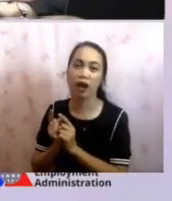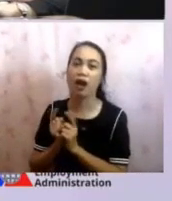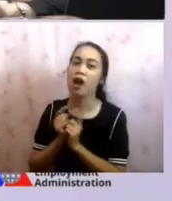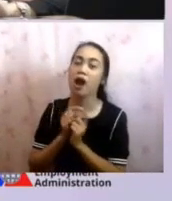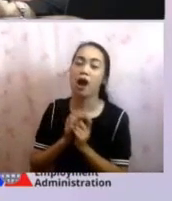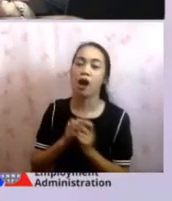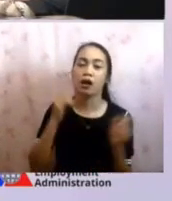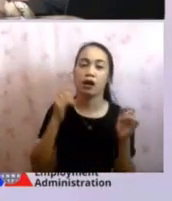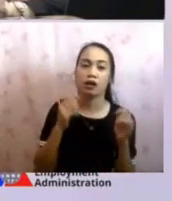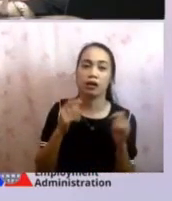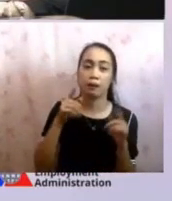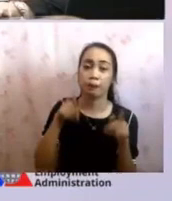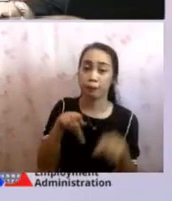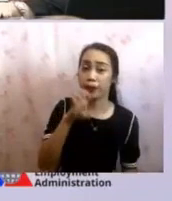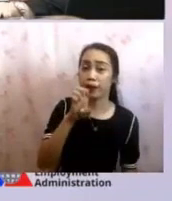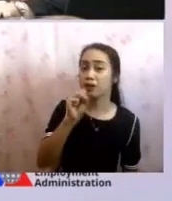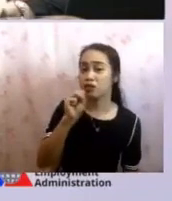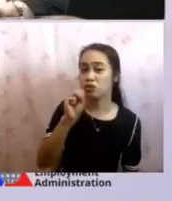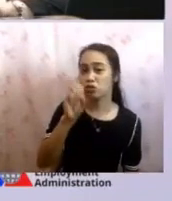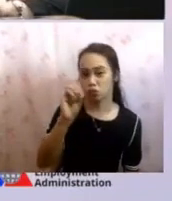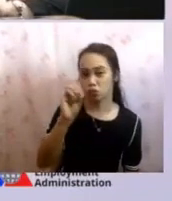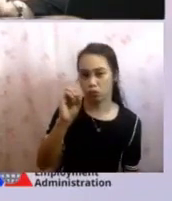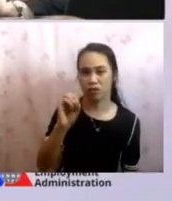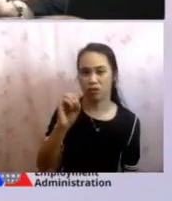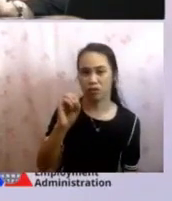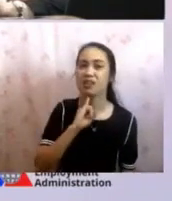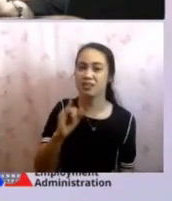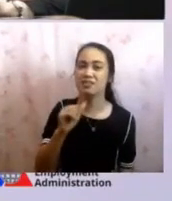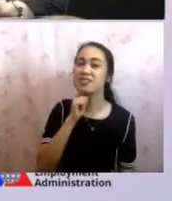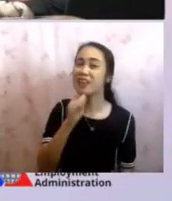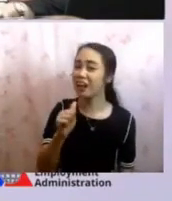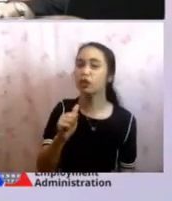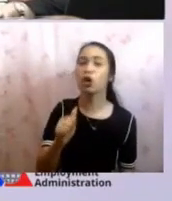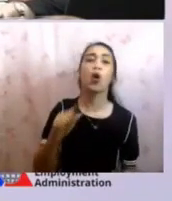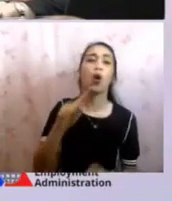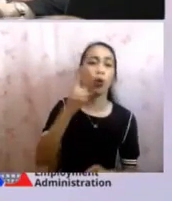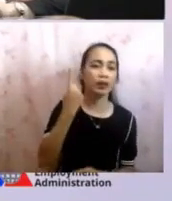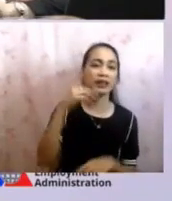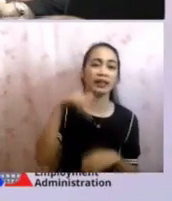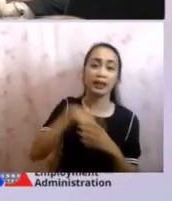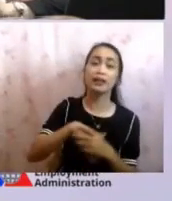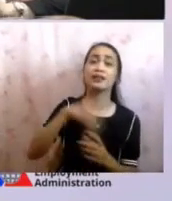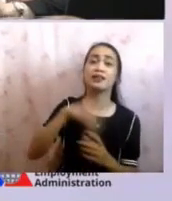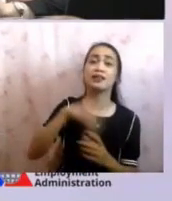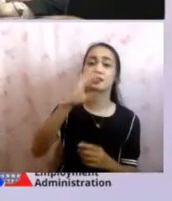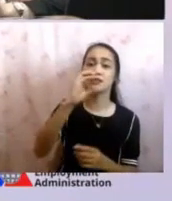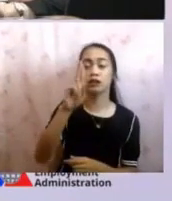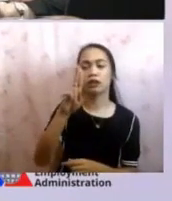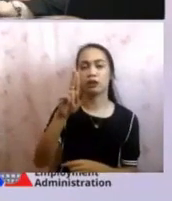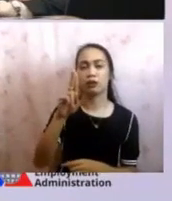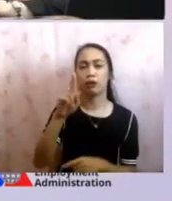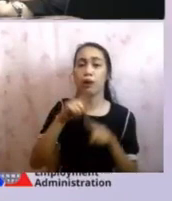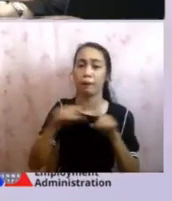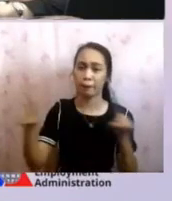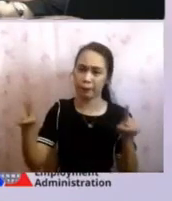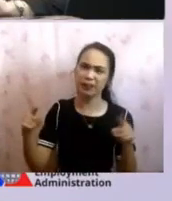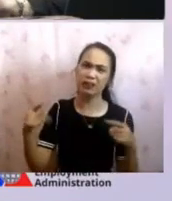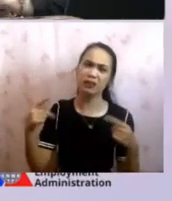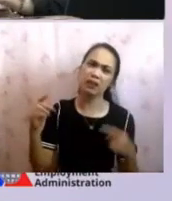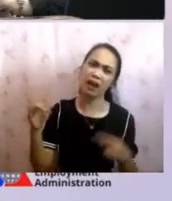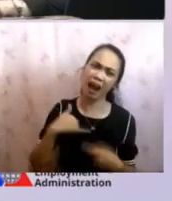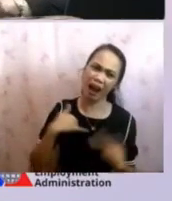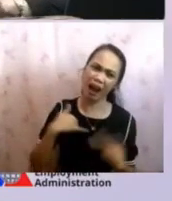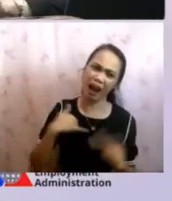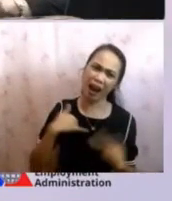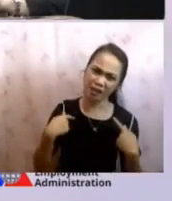inyuhang LGUs. Naay peso ang City Hall, naay peso ang Capitol, kung taga Barili ka or